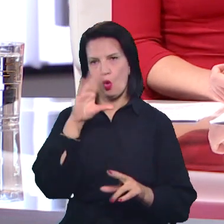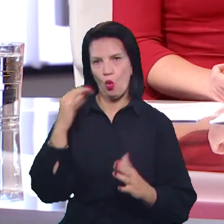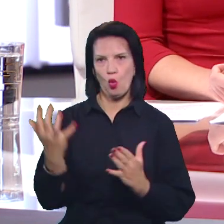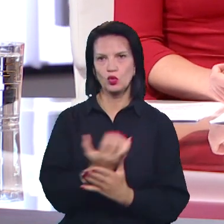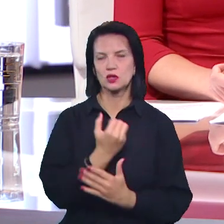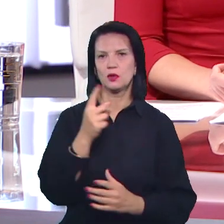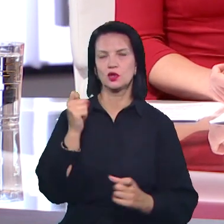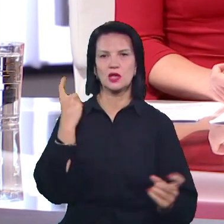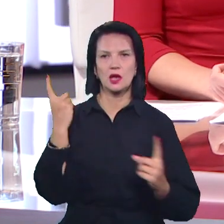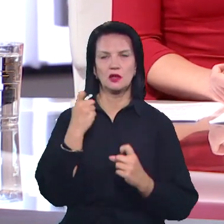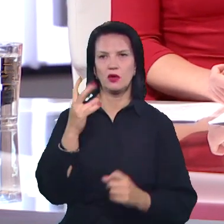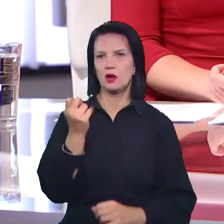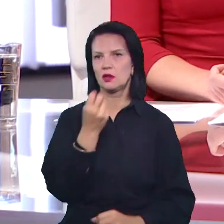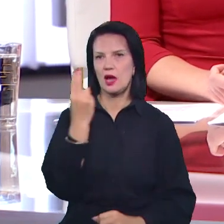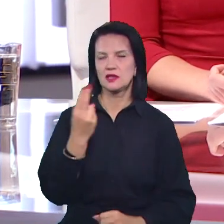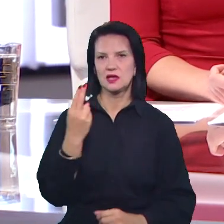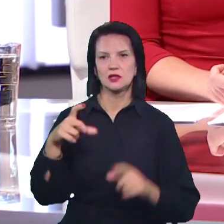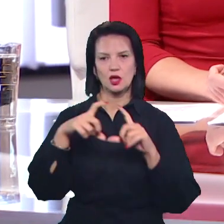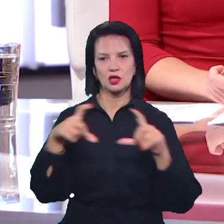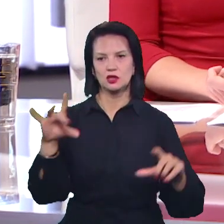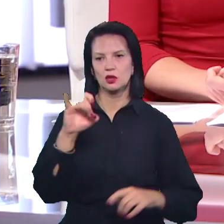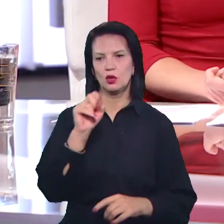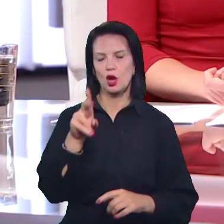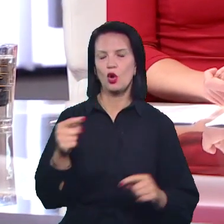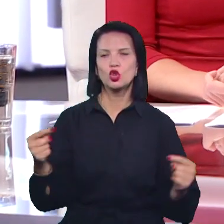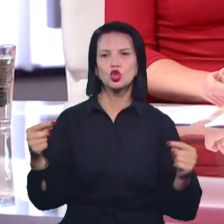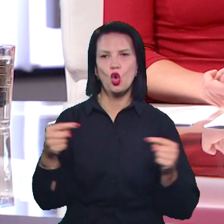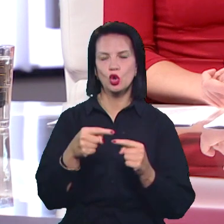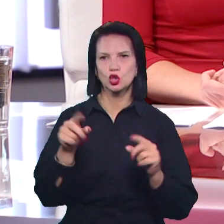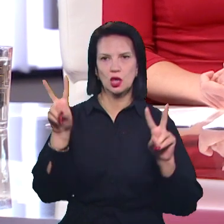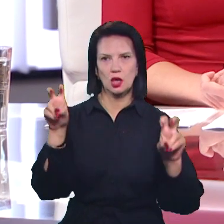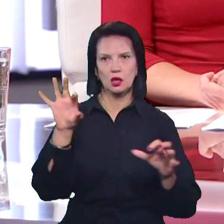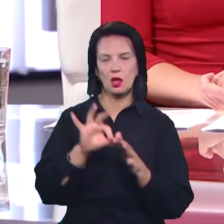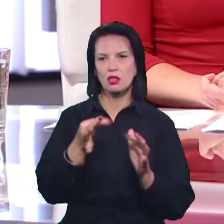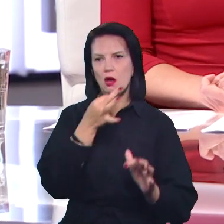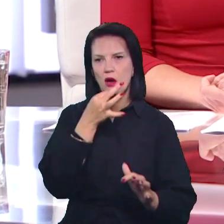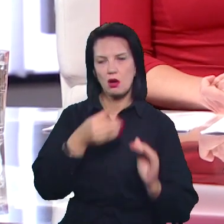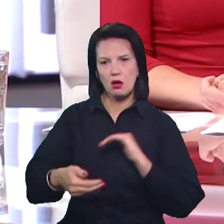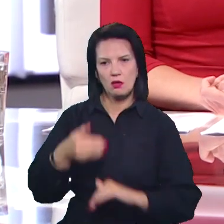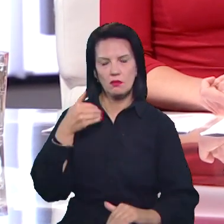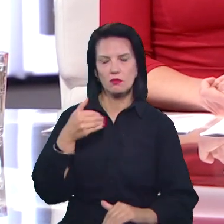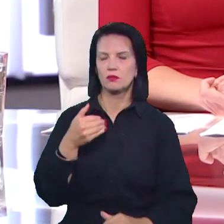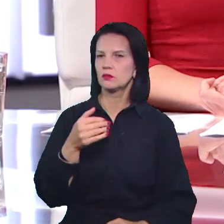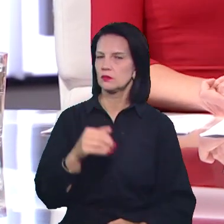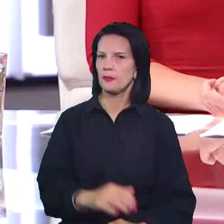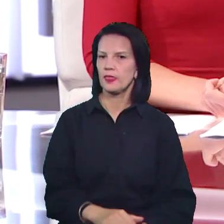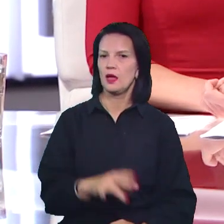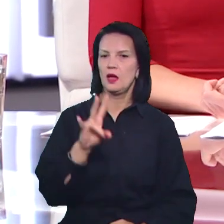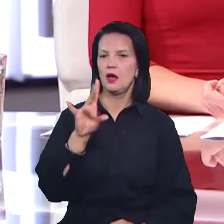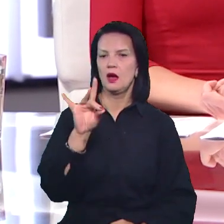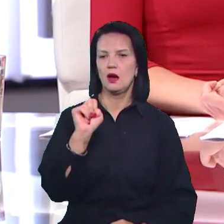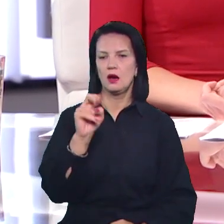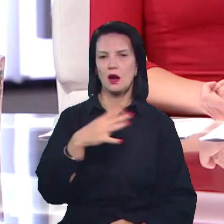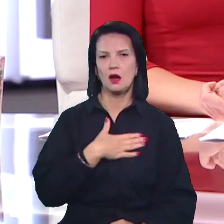це встановлення точного діагнозу на ранніх стадіях. Не зволікайте. До речі, на рак грудей